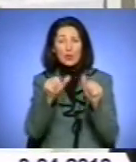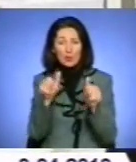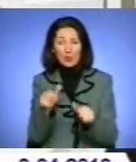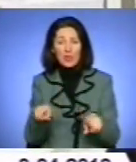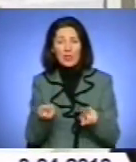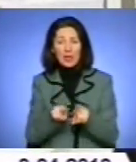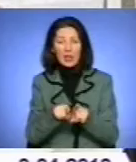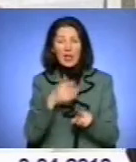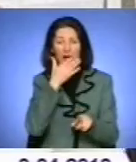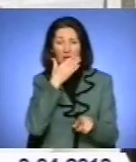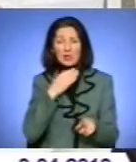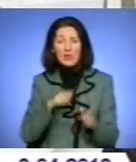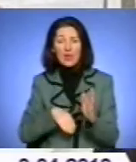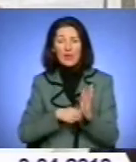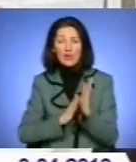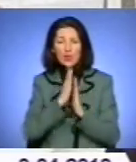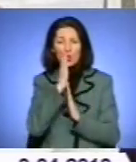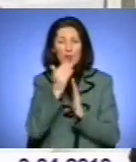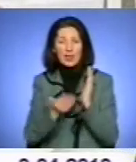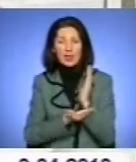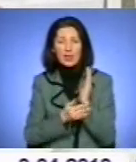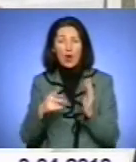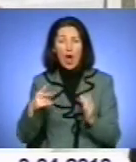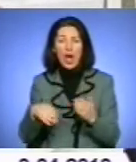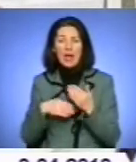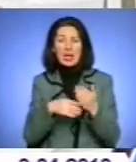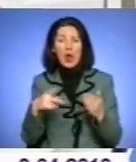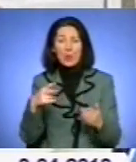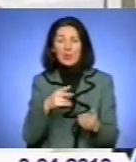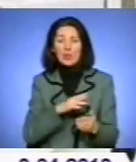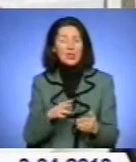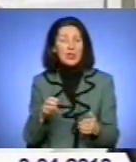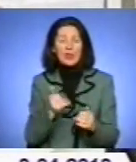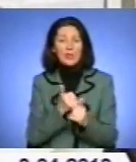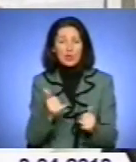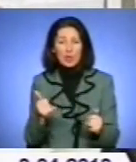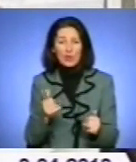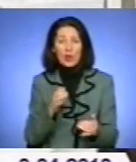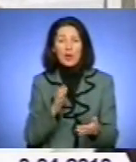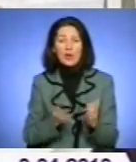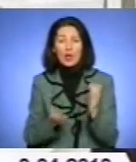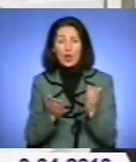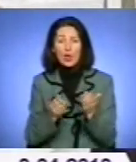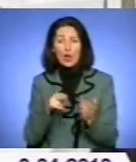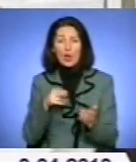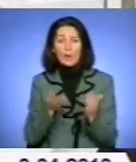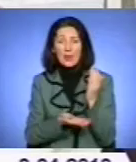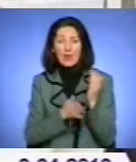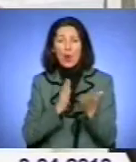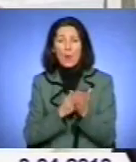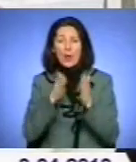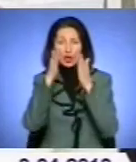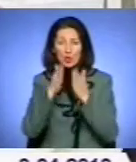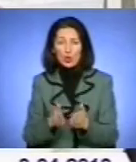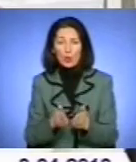шляхом такого обрізки – це нереально. Тому що воно має виражений центральний стовбур, і досягти тої краси і